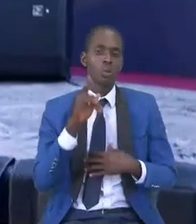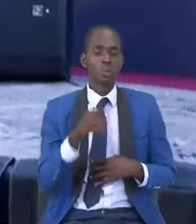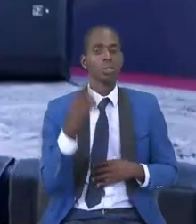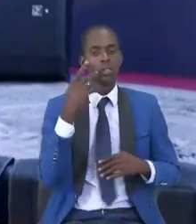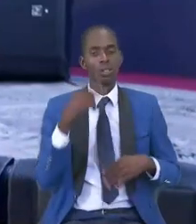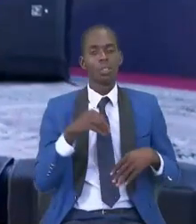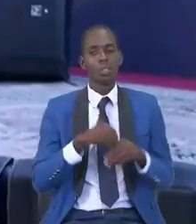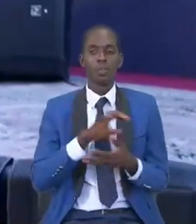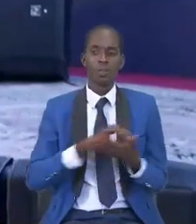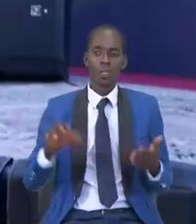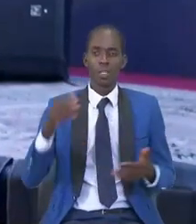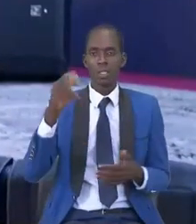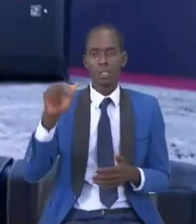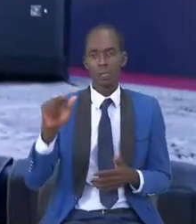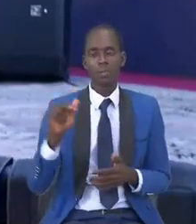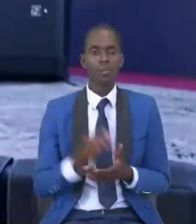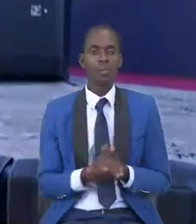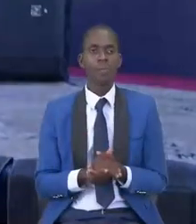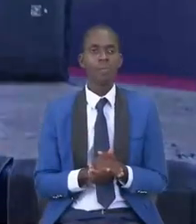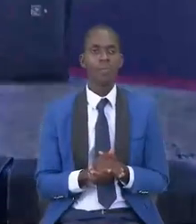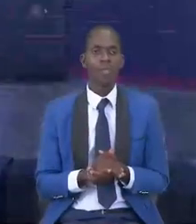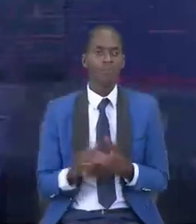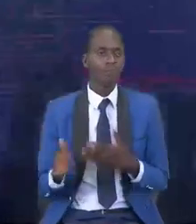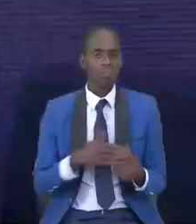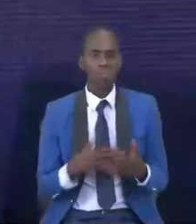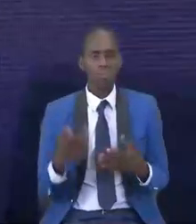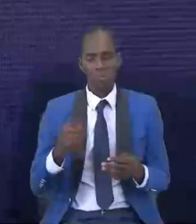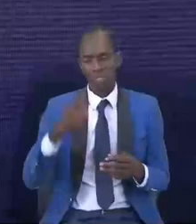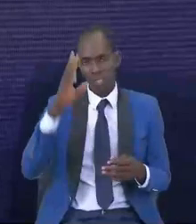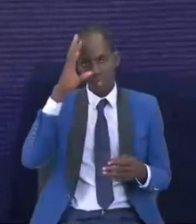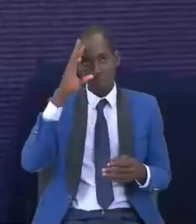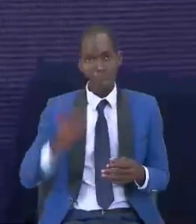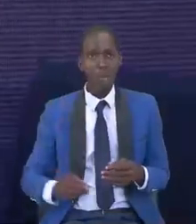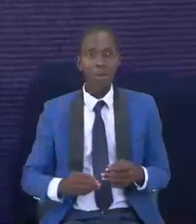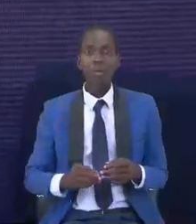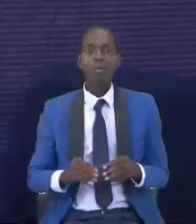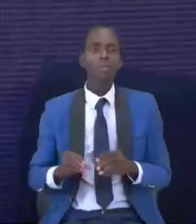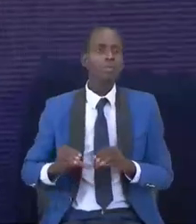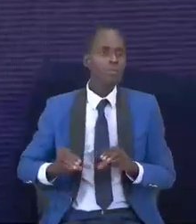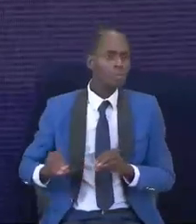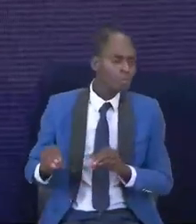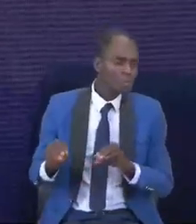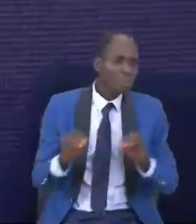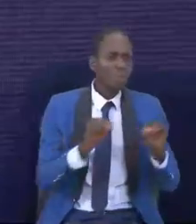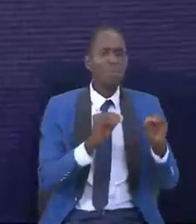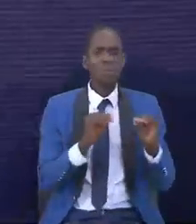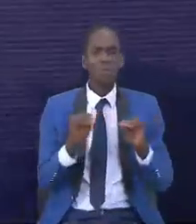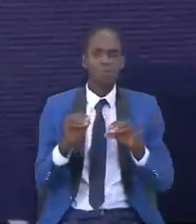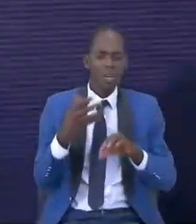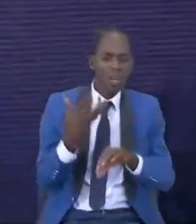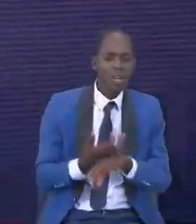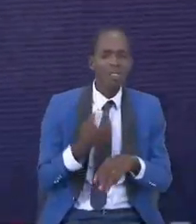hommes ramaient pour gagner la terre, mais ils ne le purent, parce que la mer